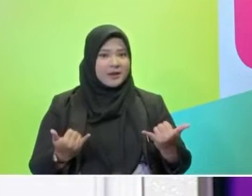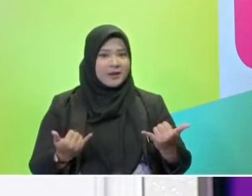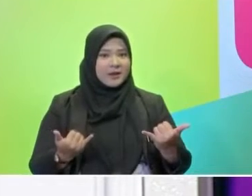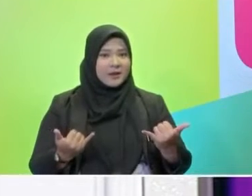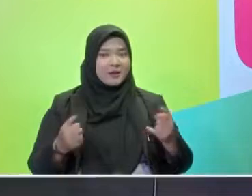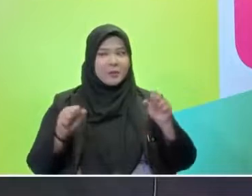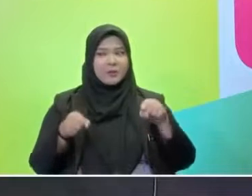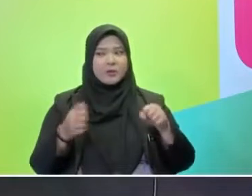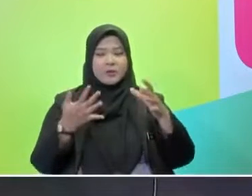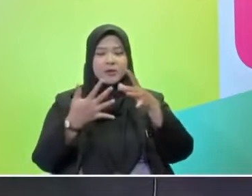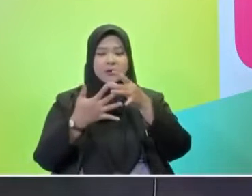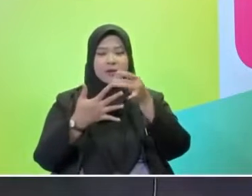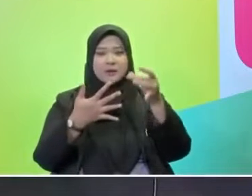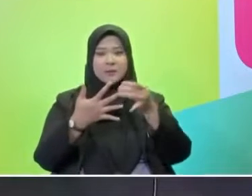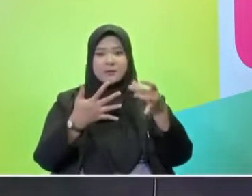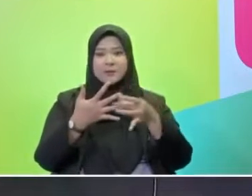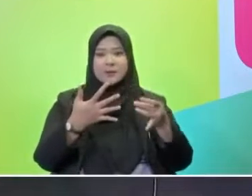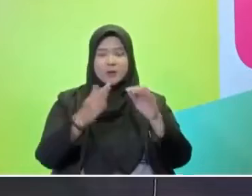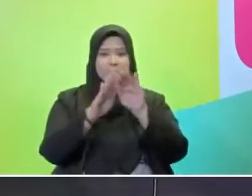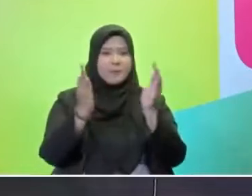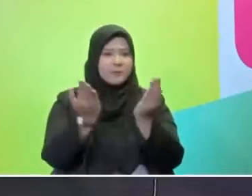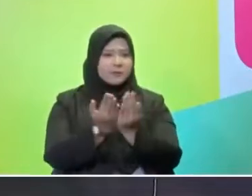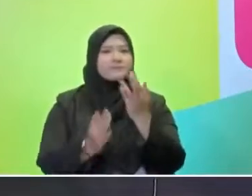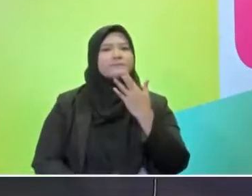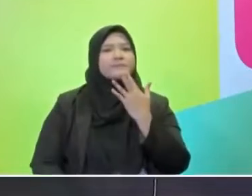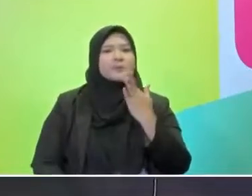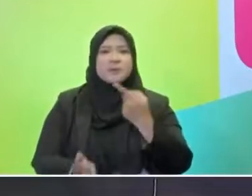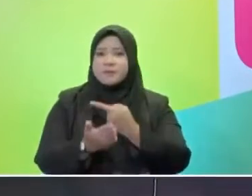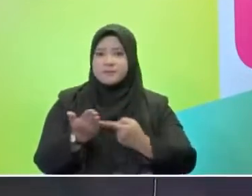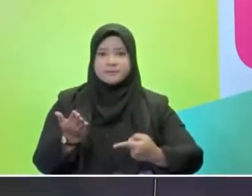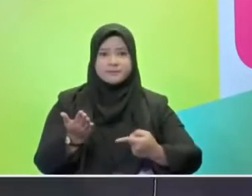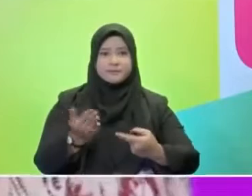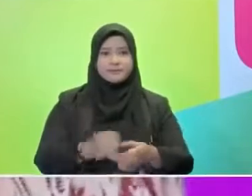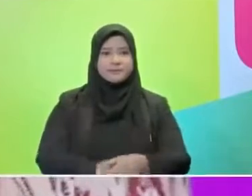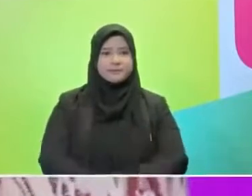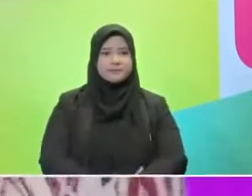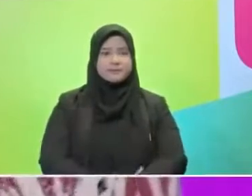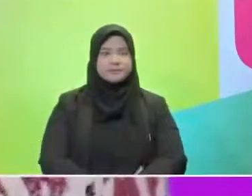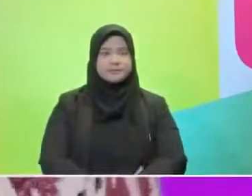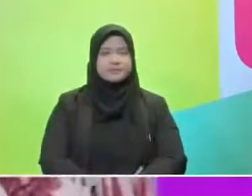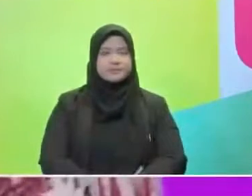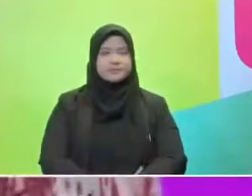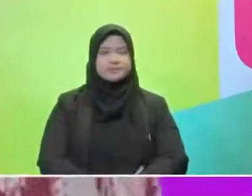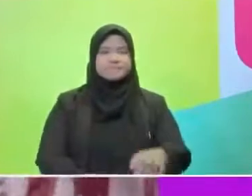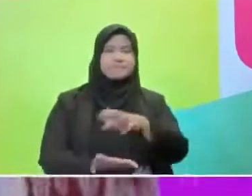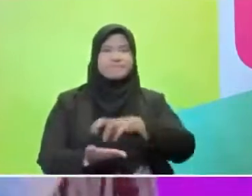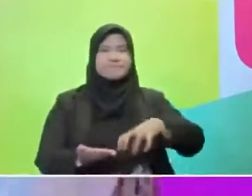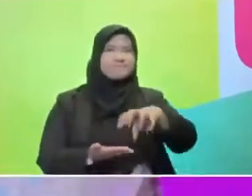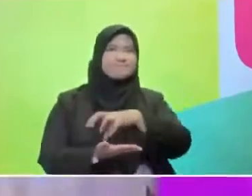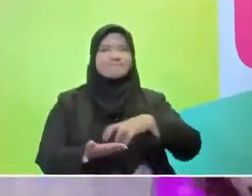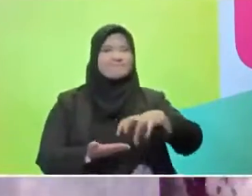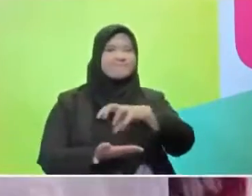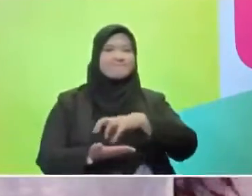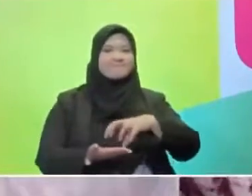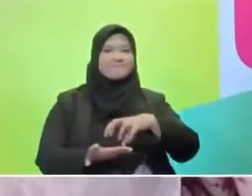terbaik, pandai juga lah tu. Okay, tinggal dua bola sahaja lagi. Okay. Saya akan pilih.